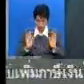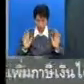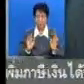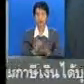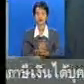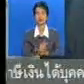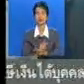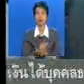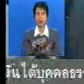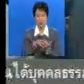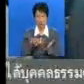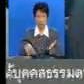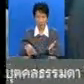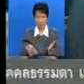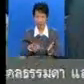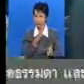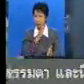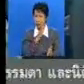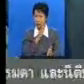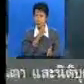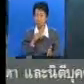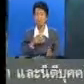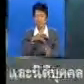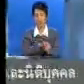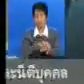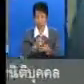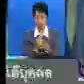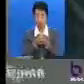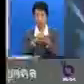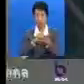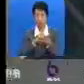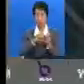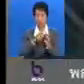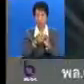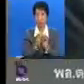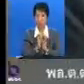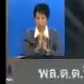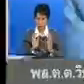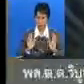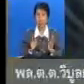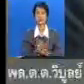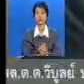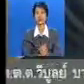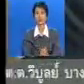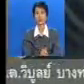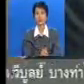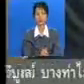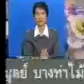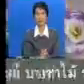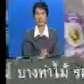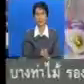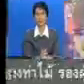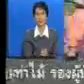การละเมิดทรัพย์สินทางปัญญาเป็นวาระแห่งชาติและให้ความสำคัญในการเร่งแก้ไขปัญหาปราบปรามการละเมิดลิขสิทธิ์อย่างจริงจังอีกทั้ง